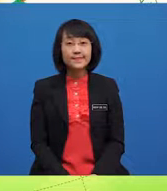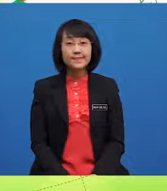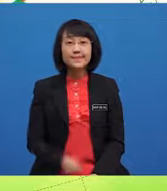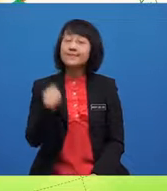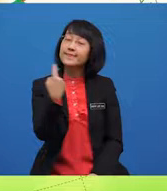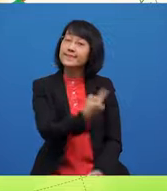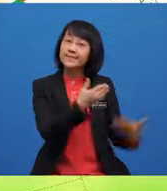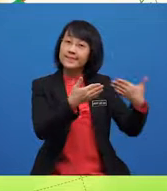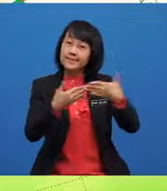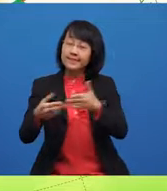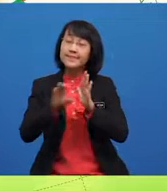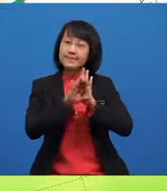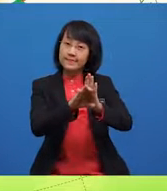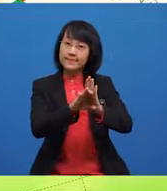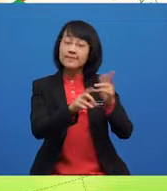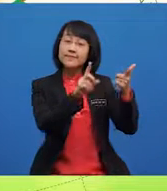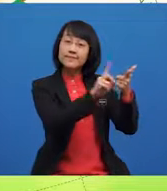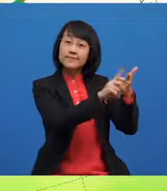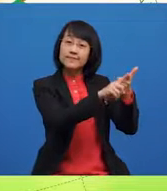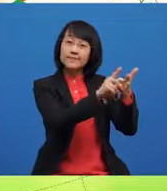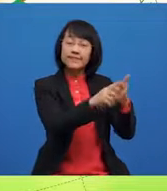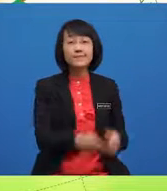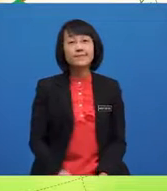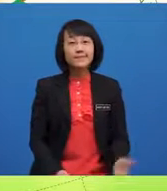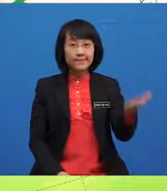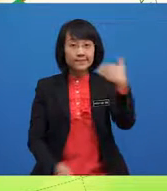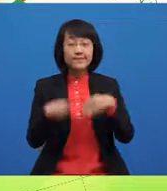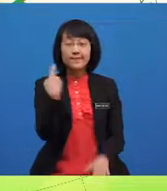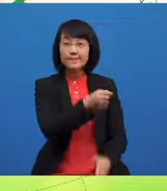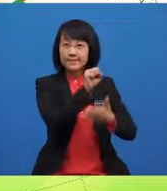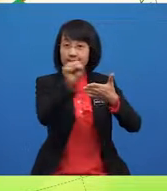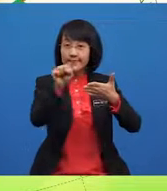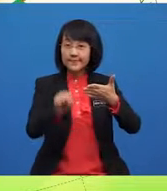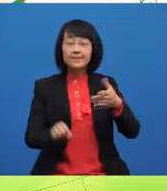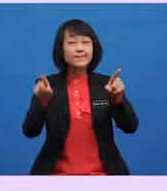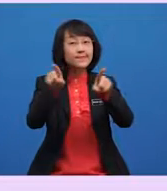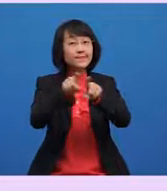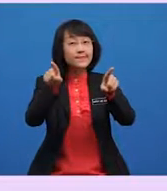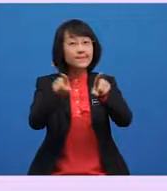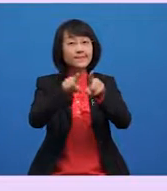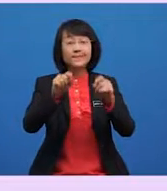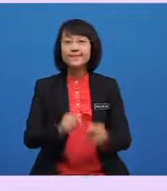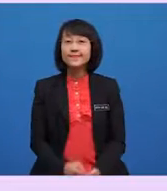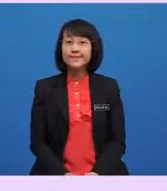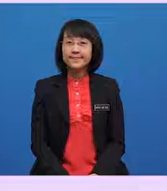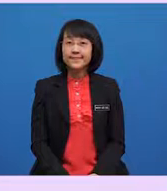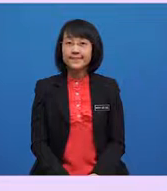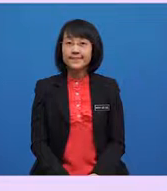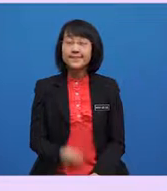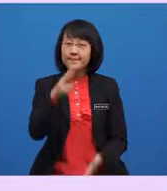Kita teruskan dengan contoh kedua. Mari kita selesaikan bersama-sama.